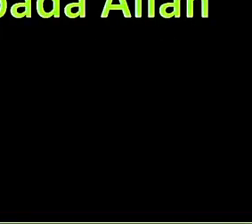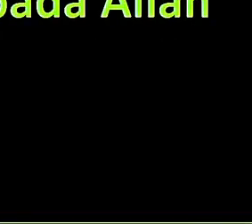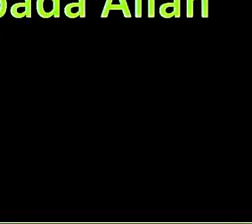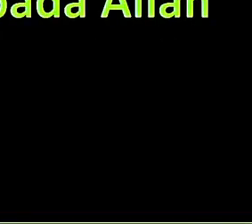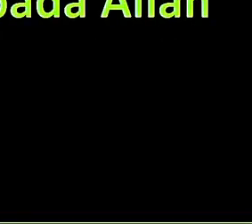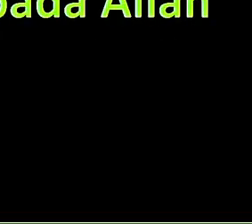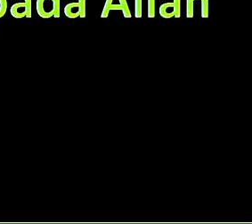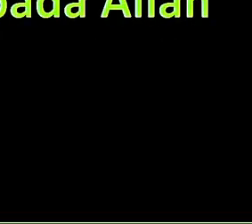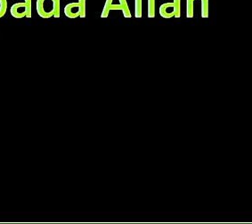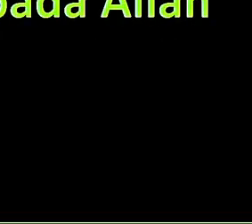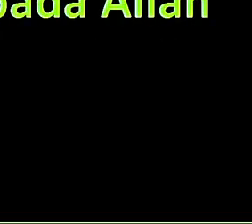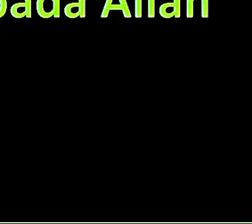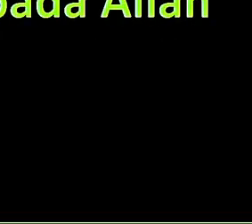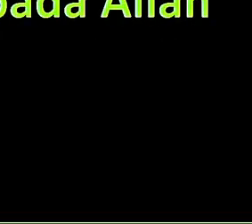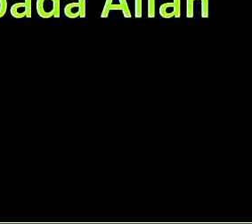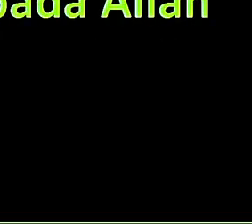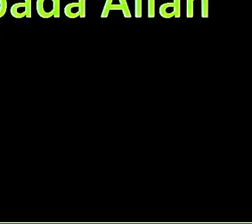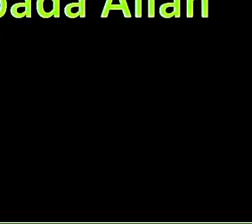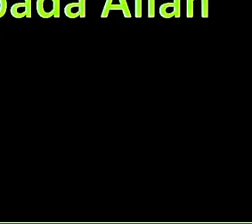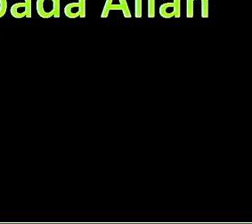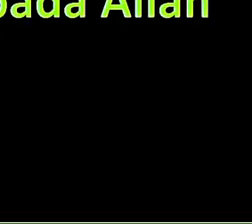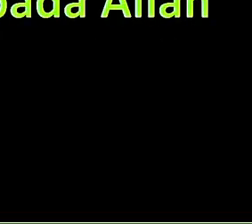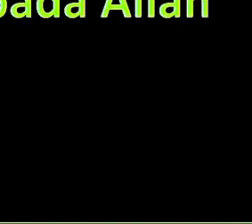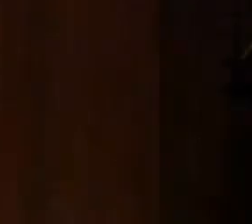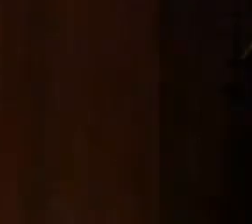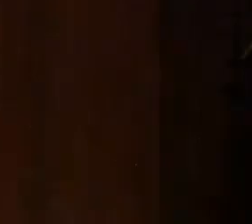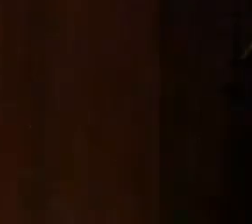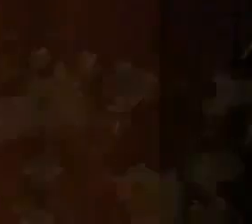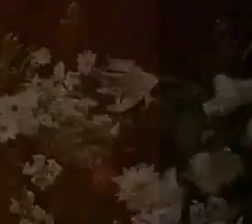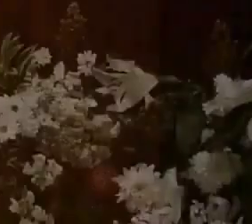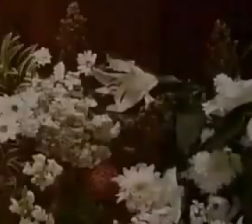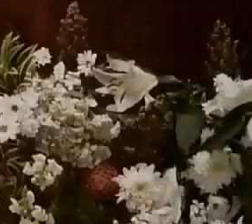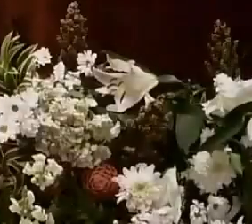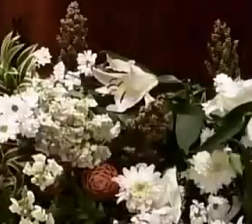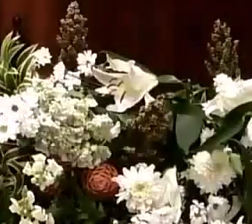sabda Tuhan. Syukur pada Allah.